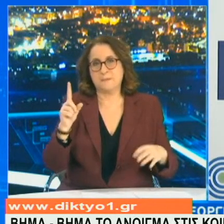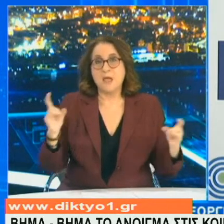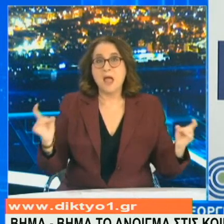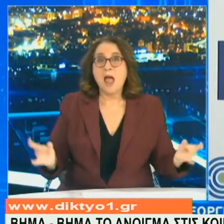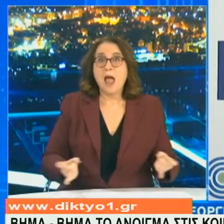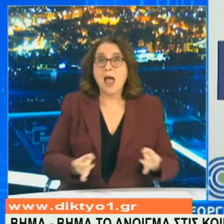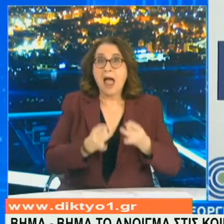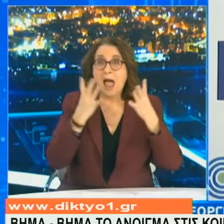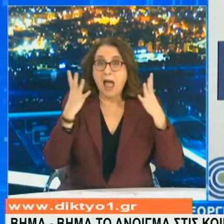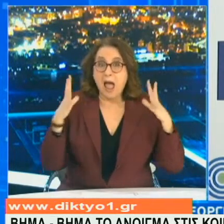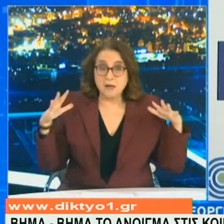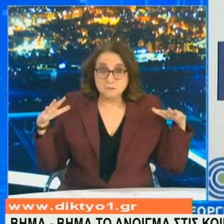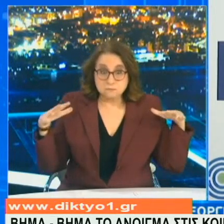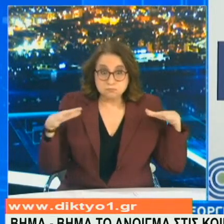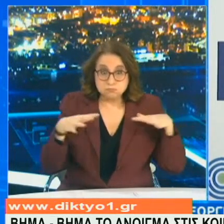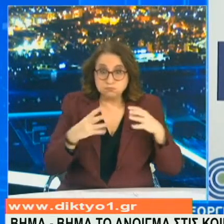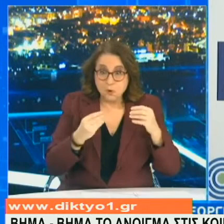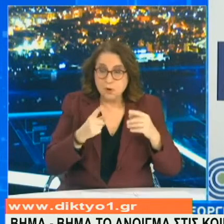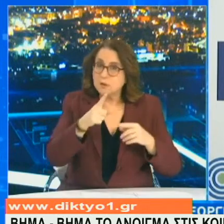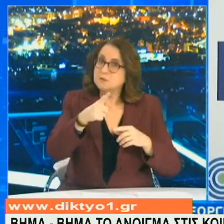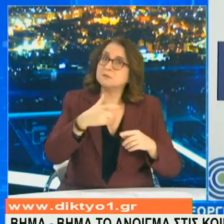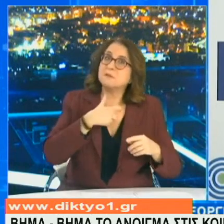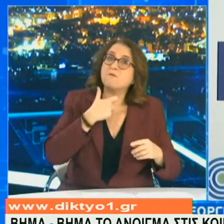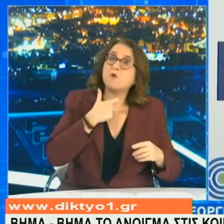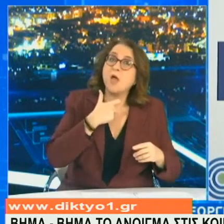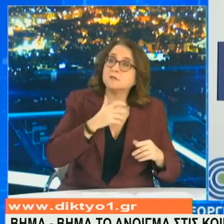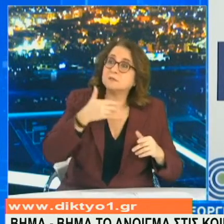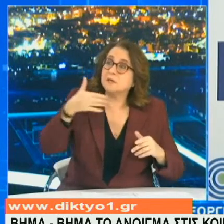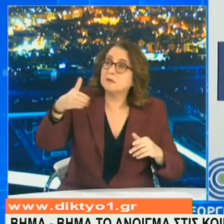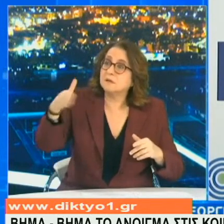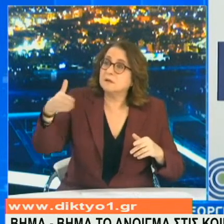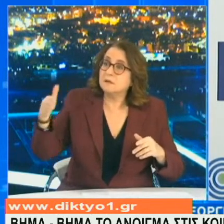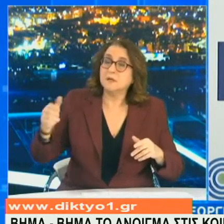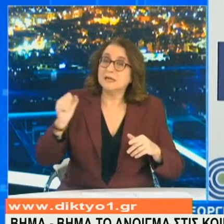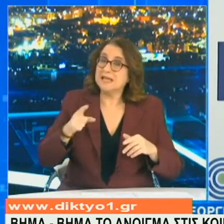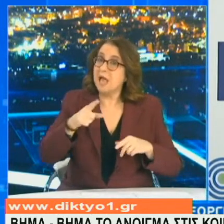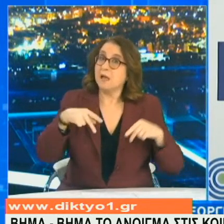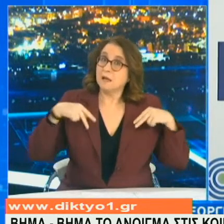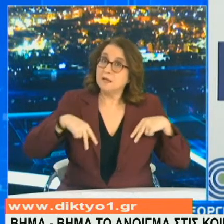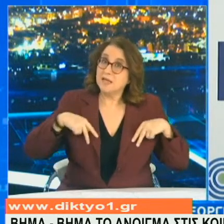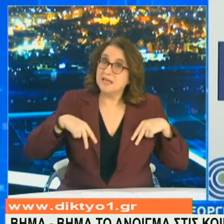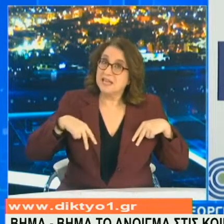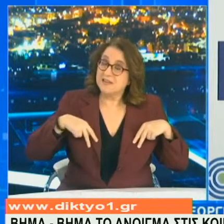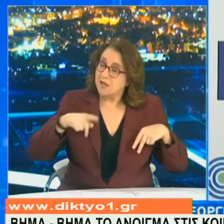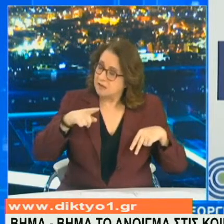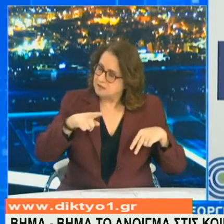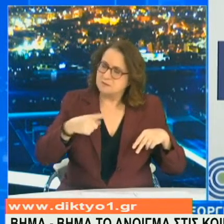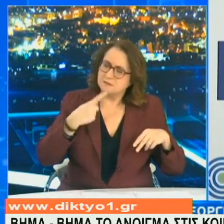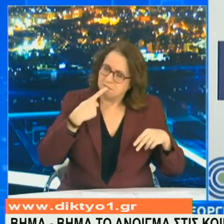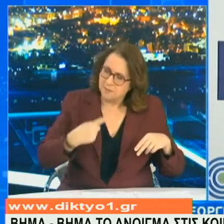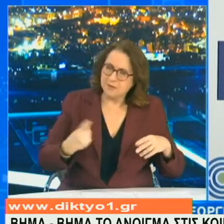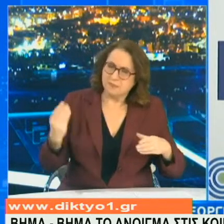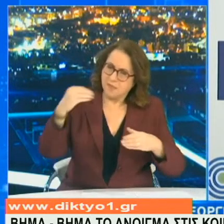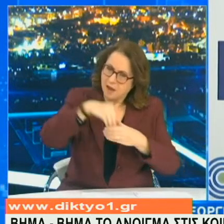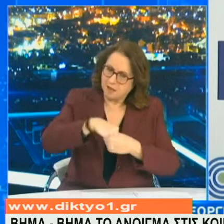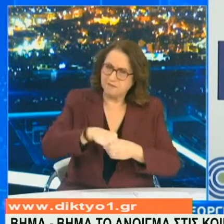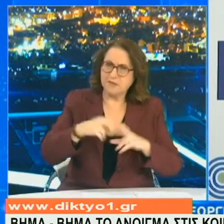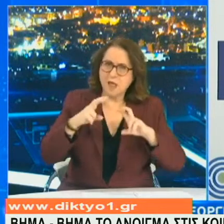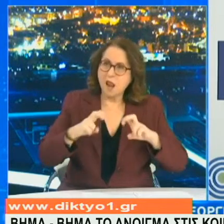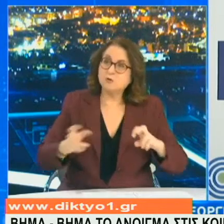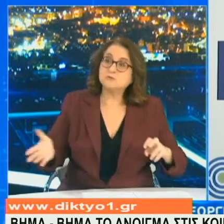για να προσπαθήσουμε να τον εμποδίσουμε. Και ο καθένας από εσάς και η καθεμία από εσάς πρέπει να αποφεύγει, προστατεύοντας τον εαυτό